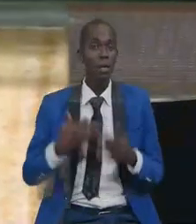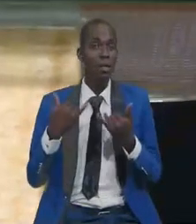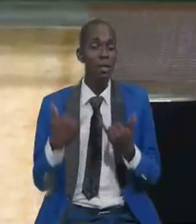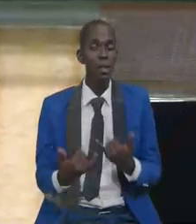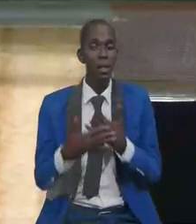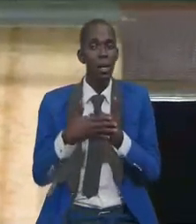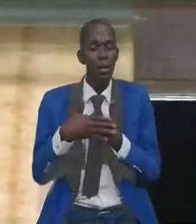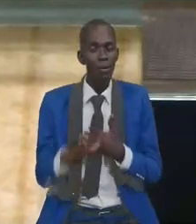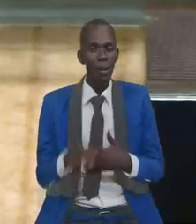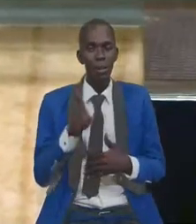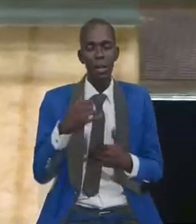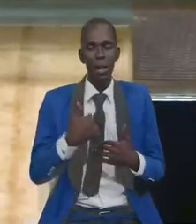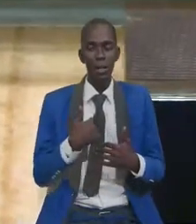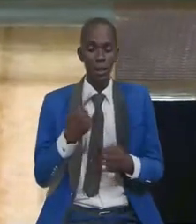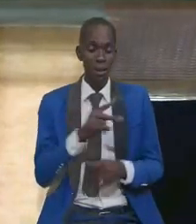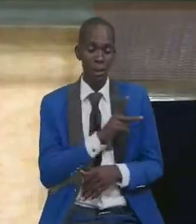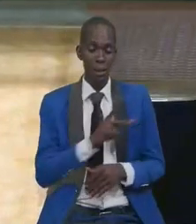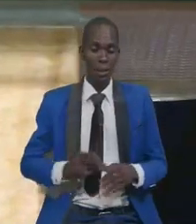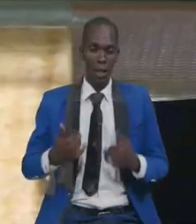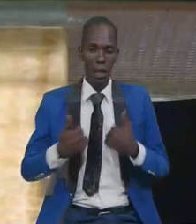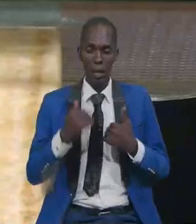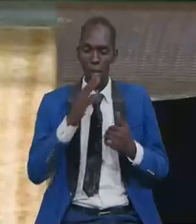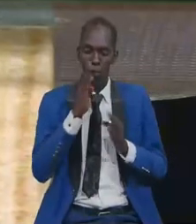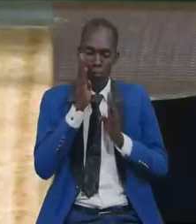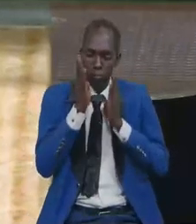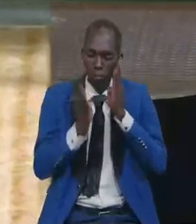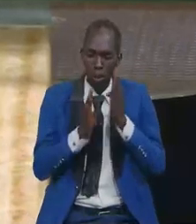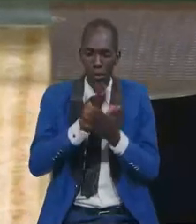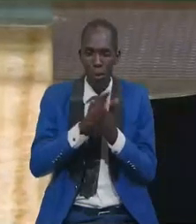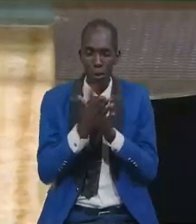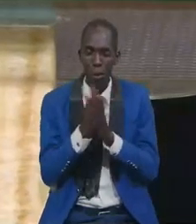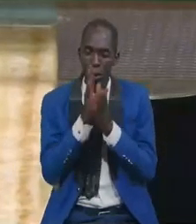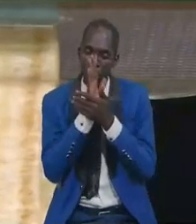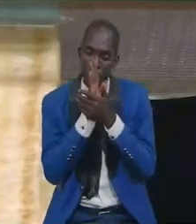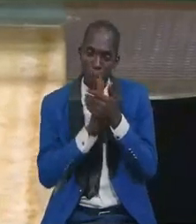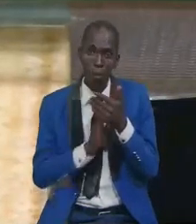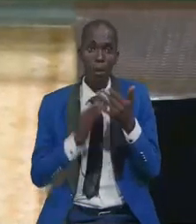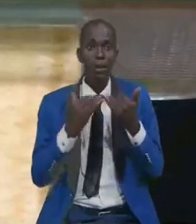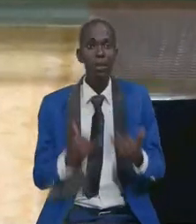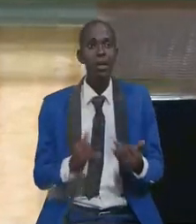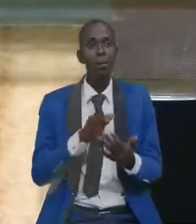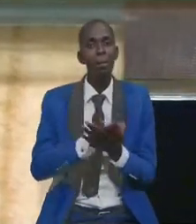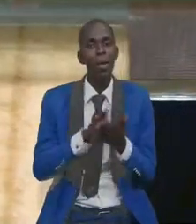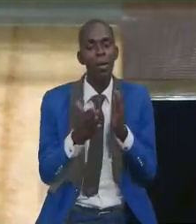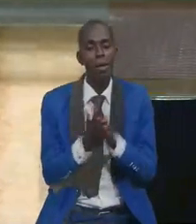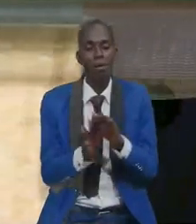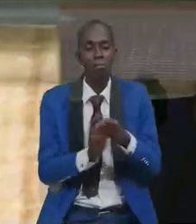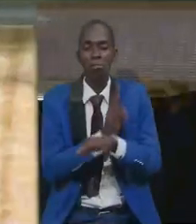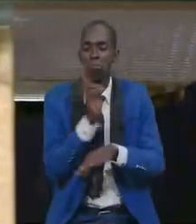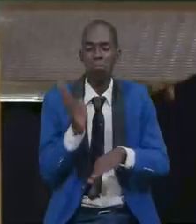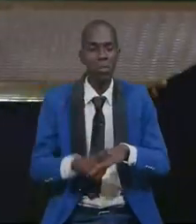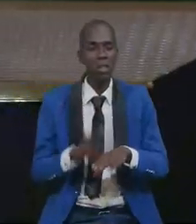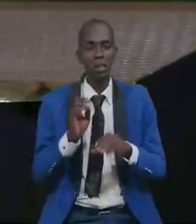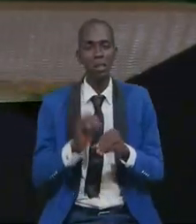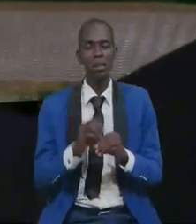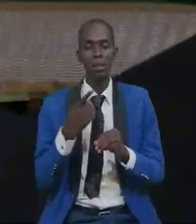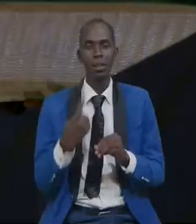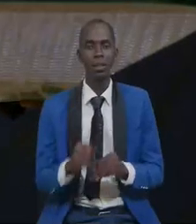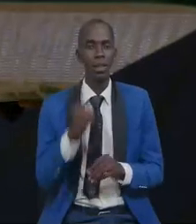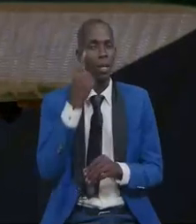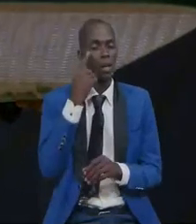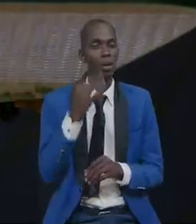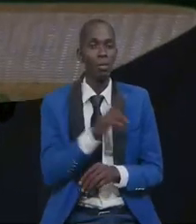humilié, après qu'il a été humilié, et mis à terre, il a repris la science. Maintenant, il